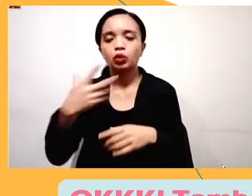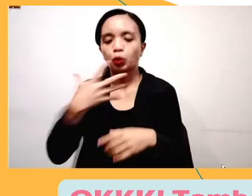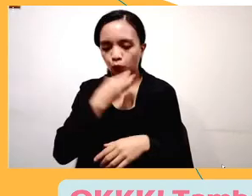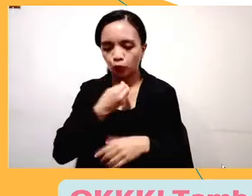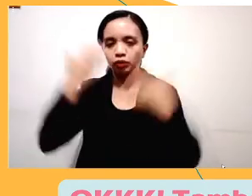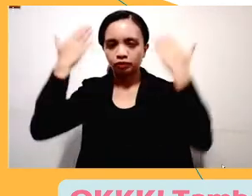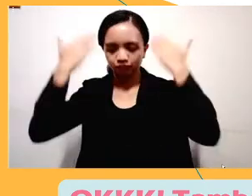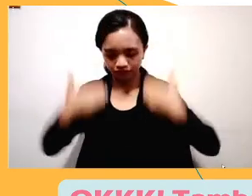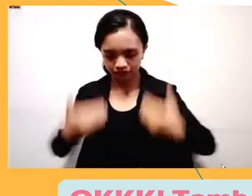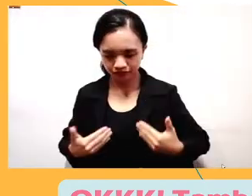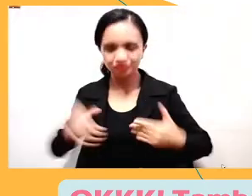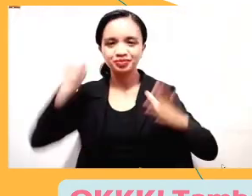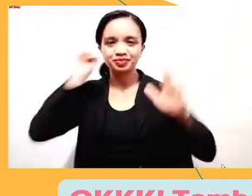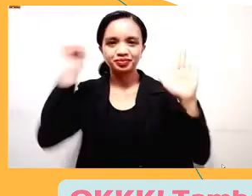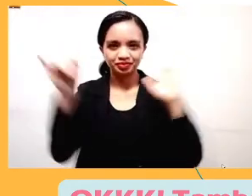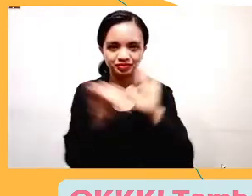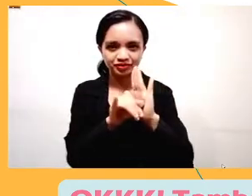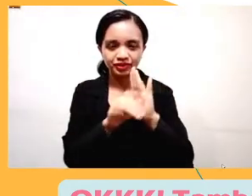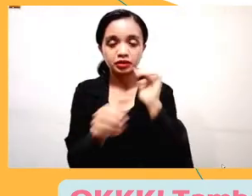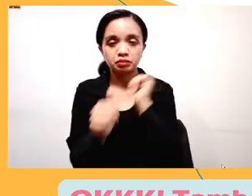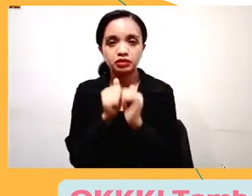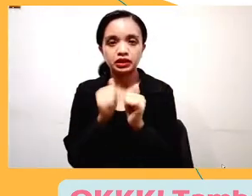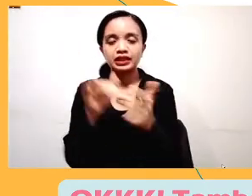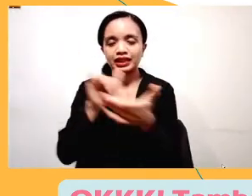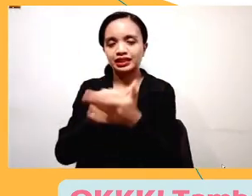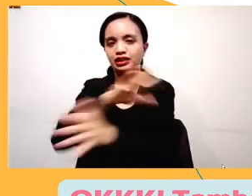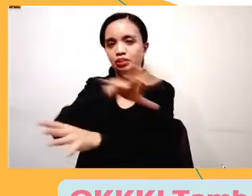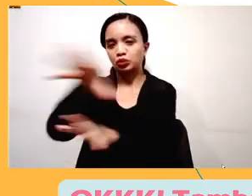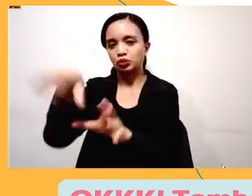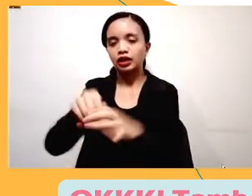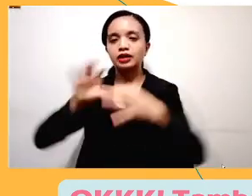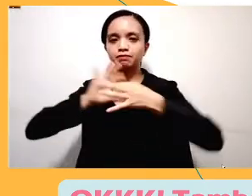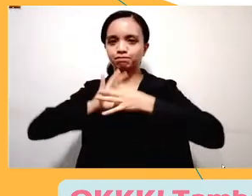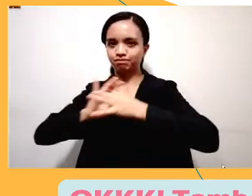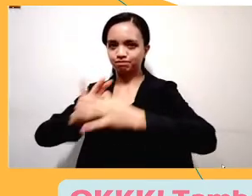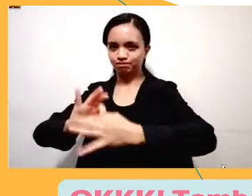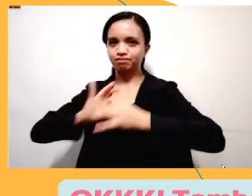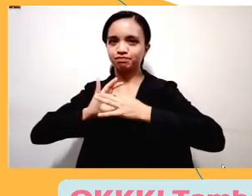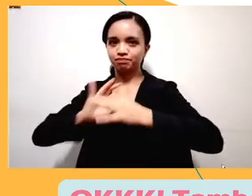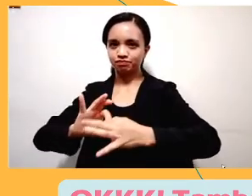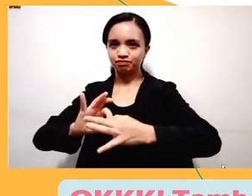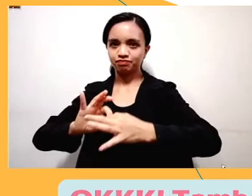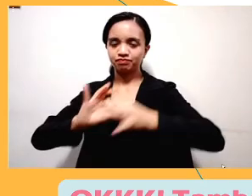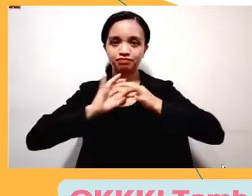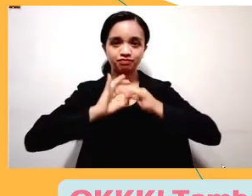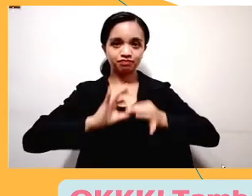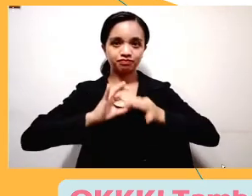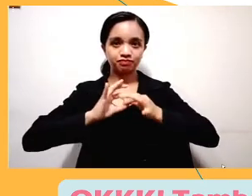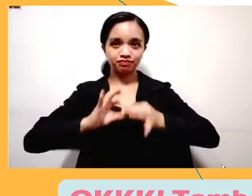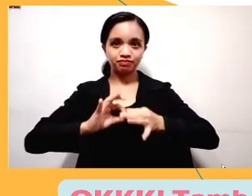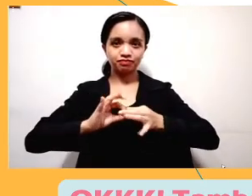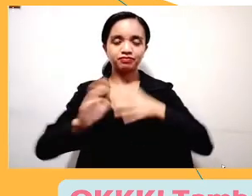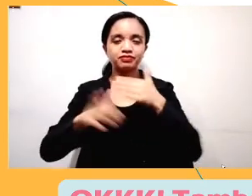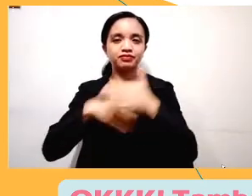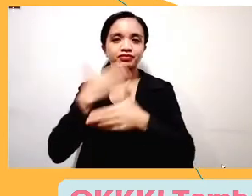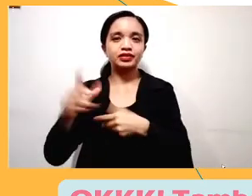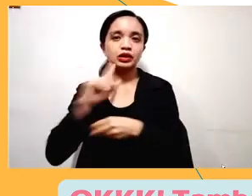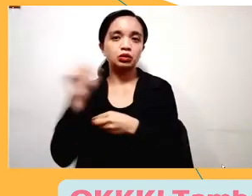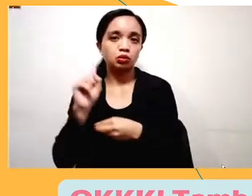yung pagkatao ay kasama dyan ang relationships. And therefore, it also speaks of